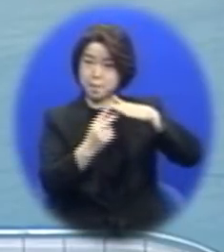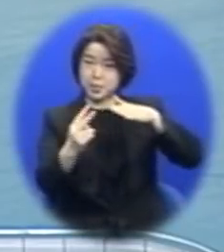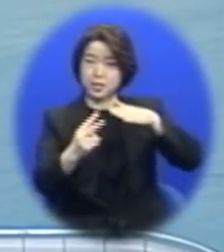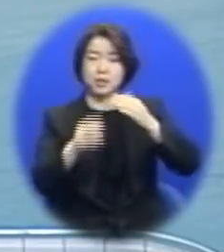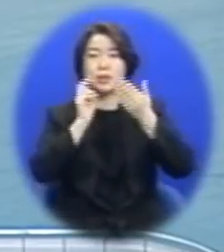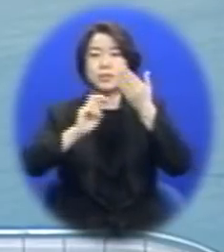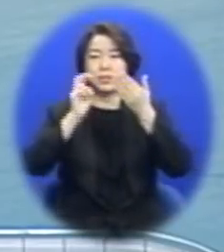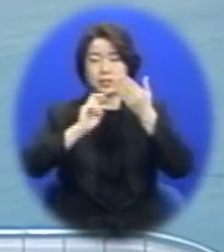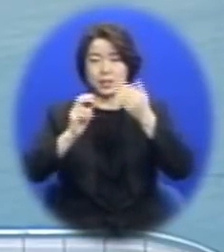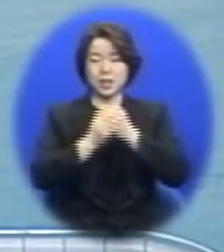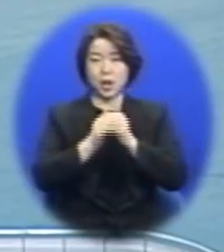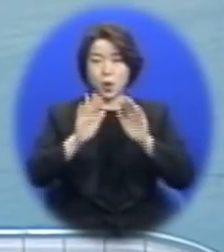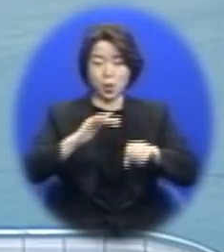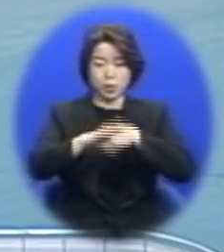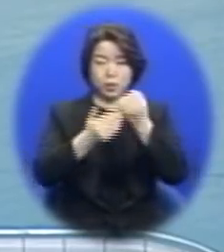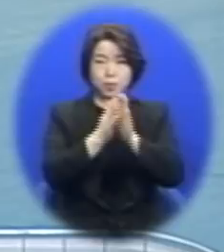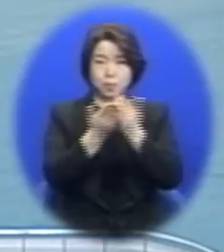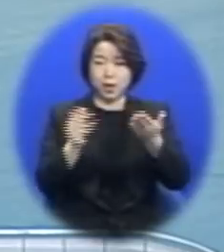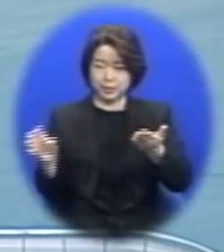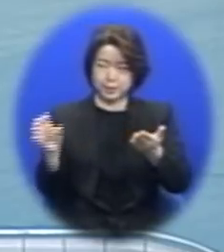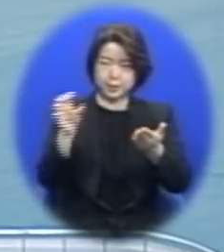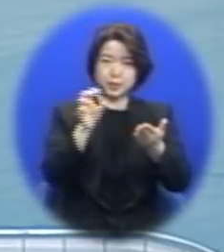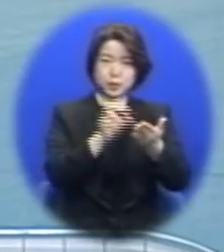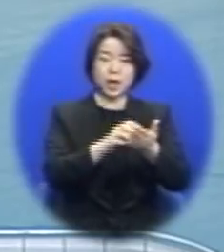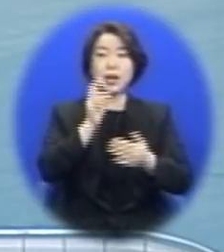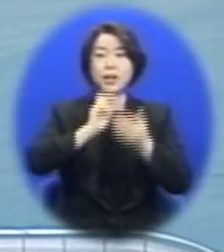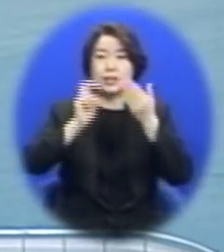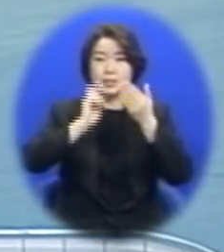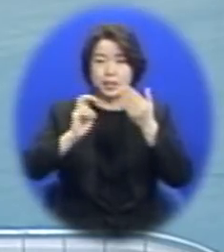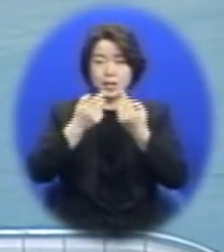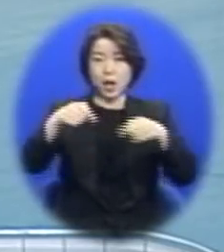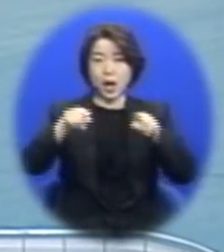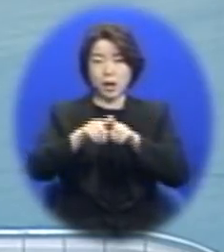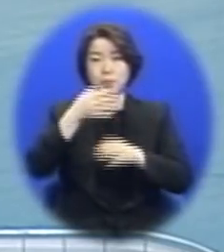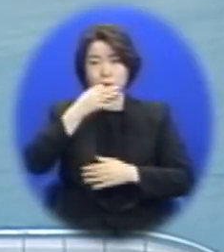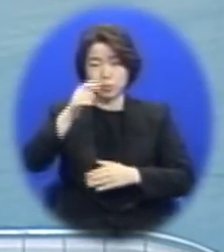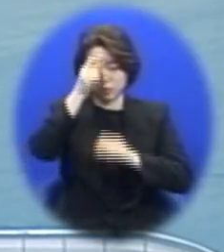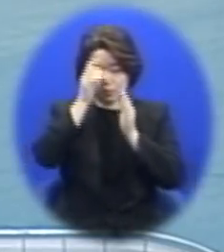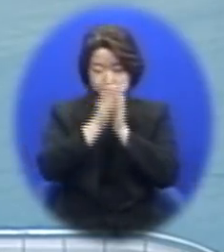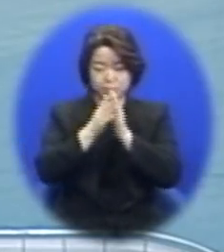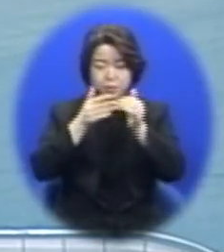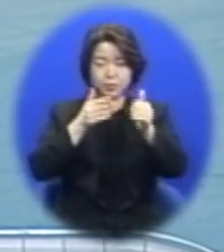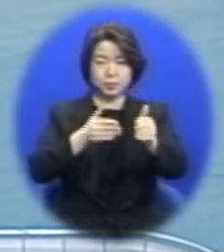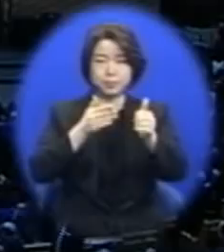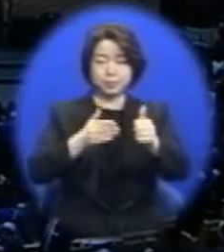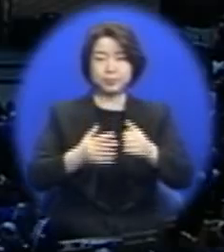찬양, 오늘 이 본문의 말씀을 그대로 담은 찬양을 같이 부르고 기도하겠습니다.